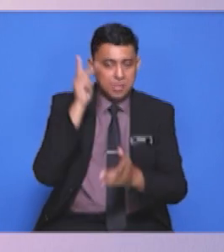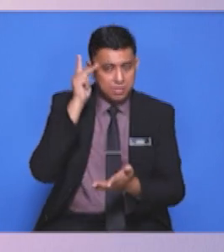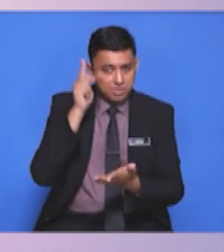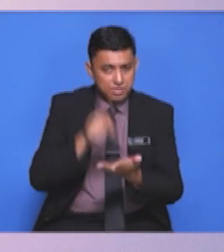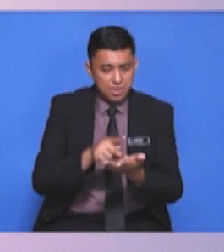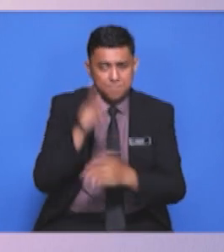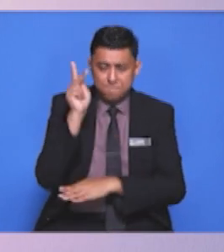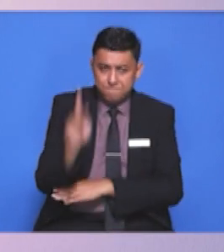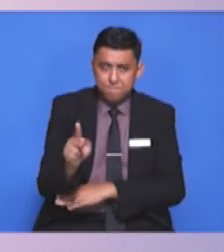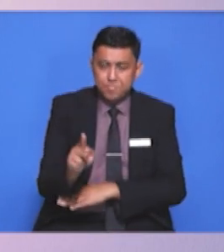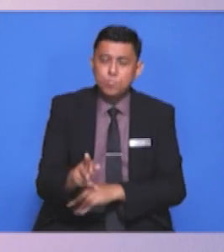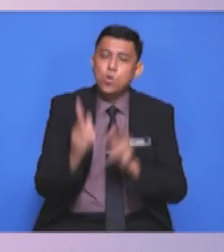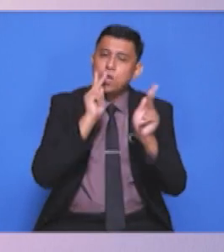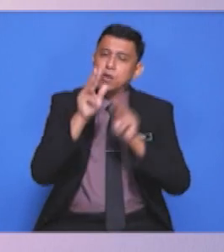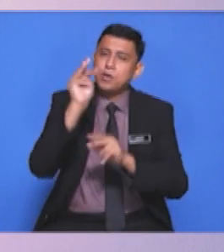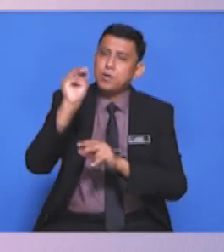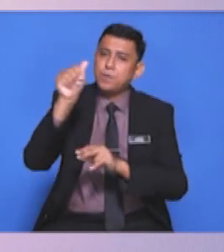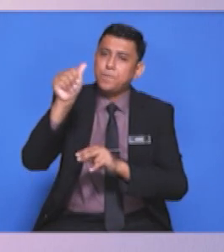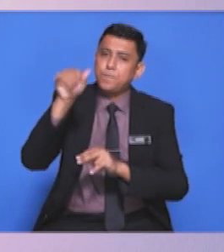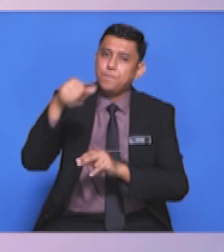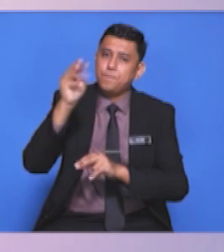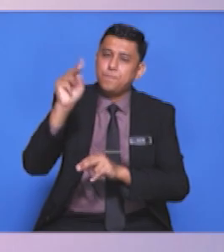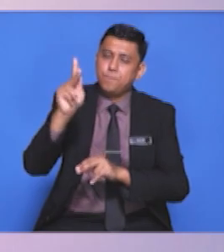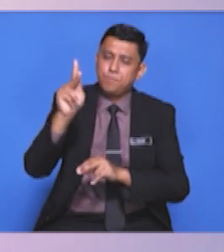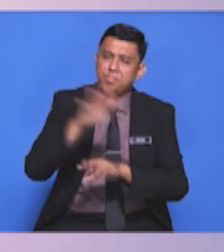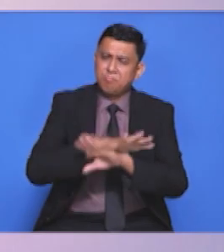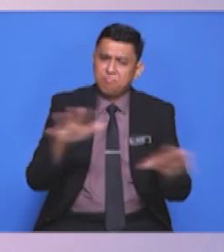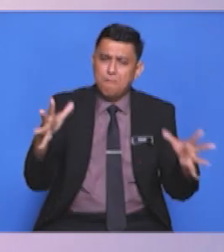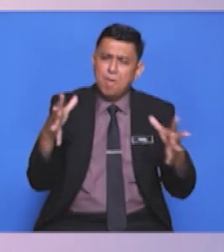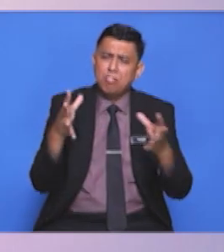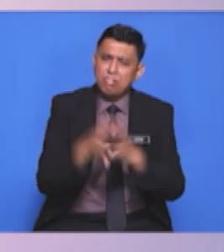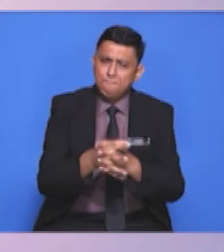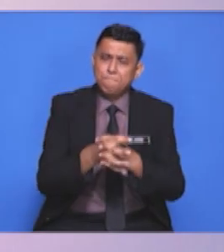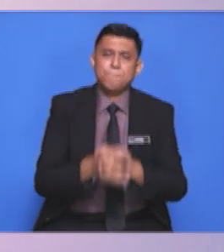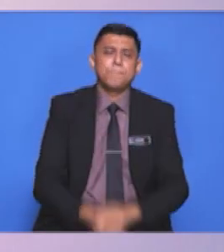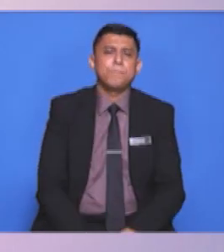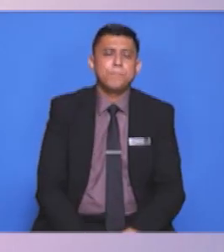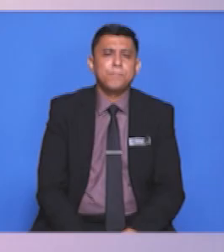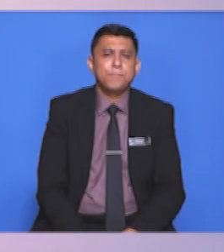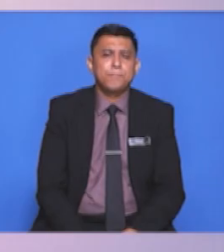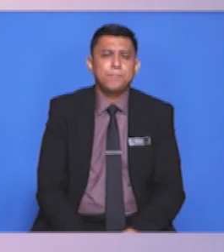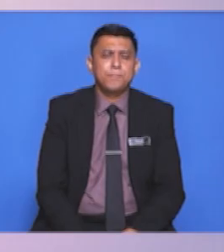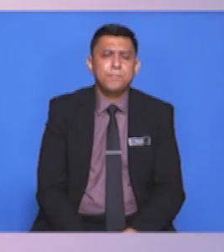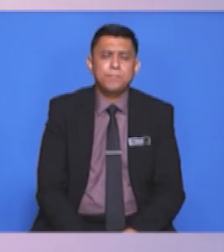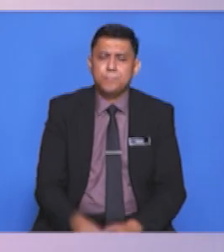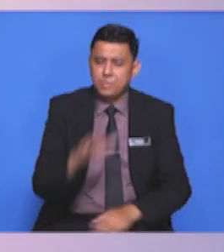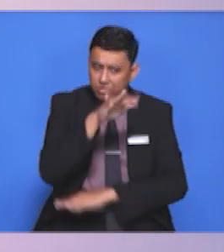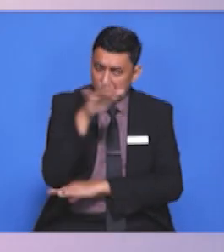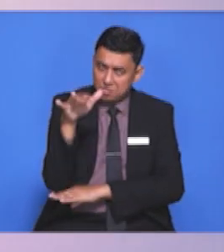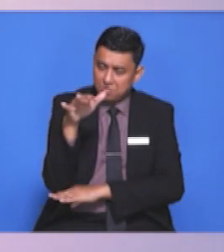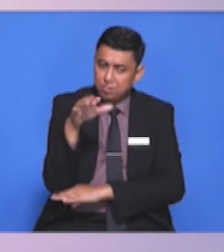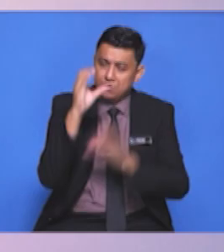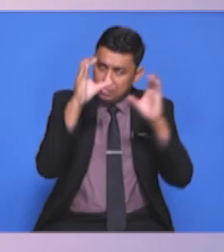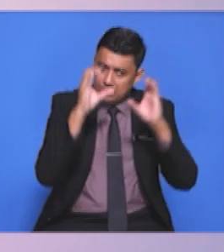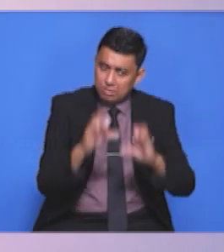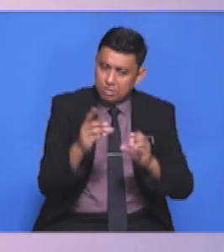merupakan kata majemuk tidak mantap kata majemuk tidak mantap Hai Diego